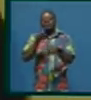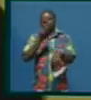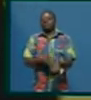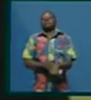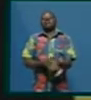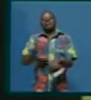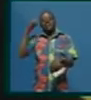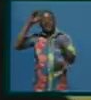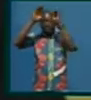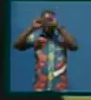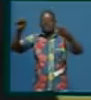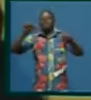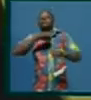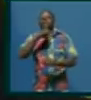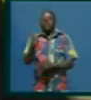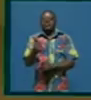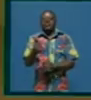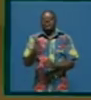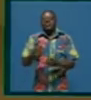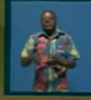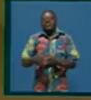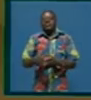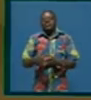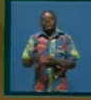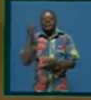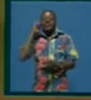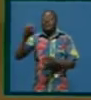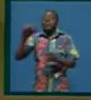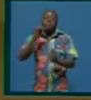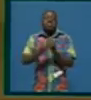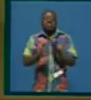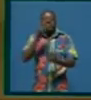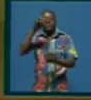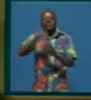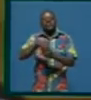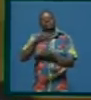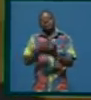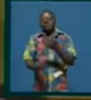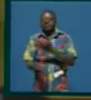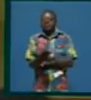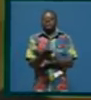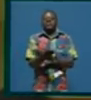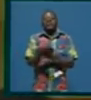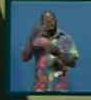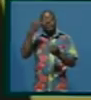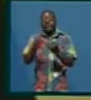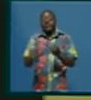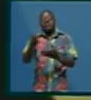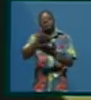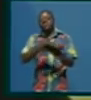président d'Afrique du Sud. Empêtré dans des scandales de corruption, il a fini par se plier aux ordres de son parti,